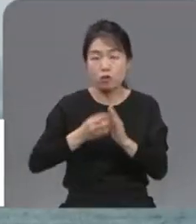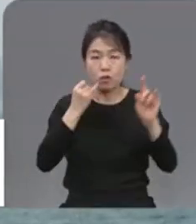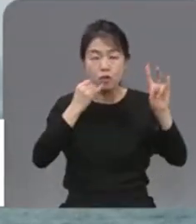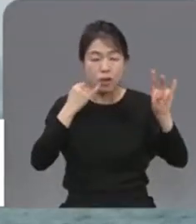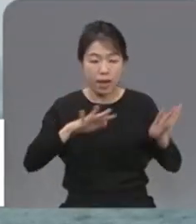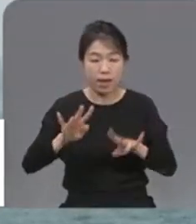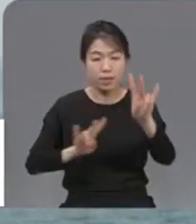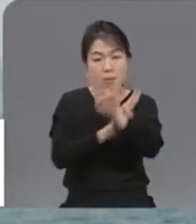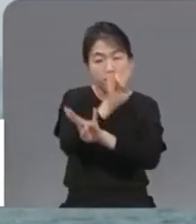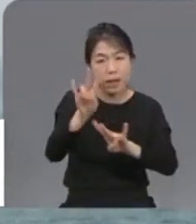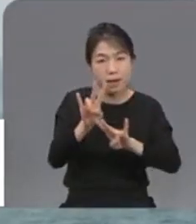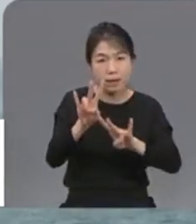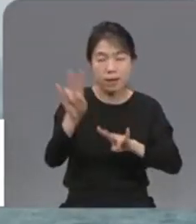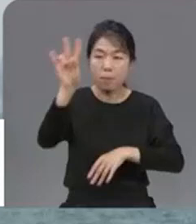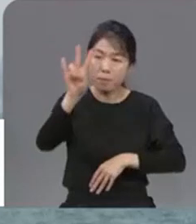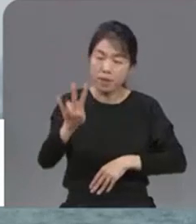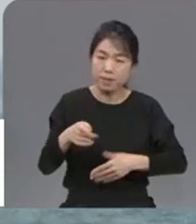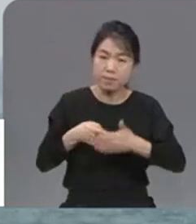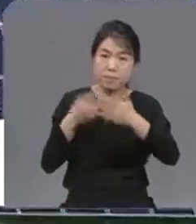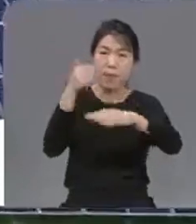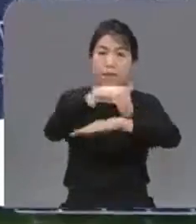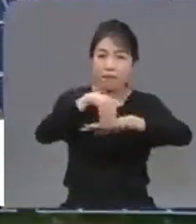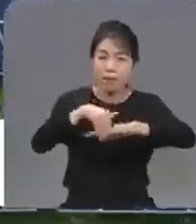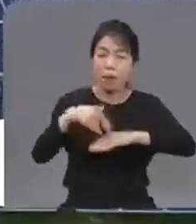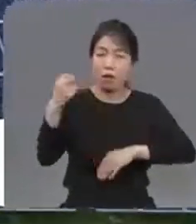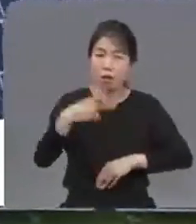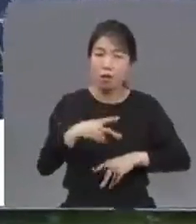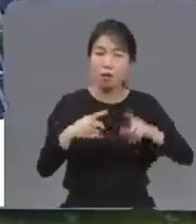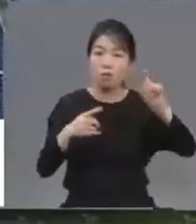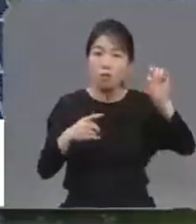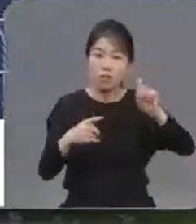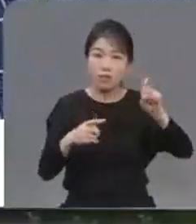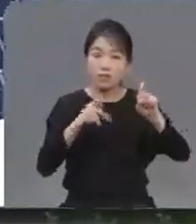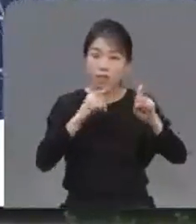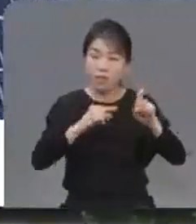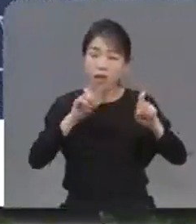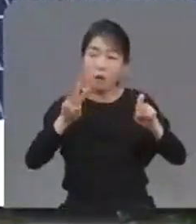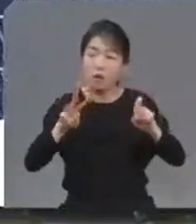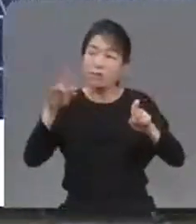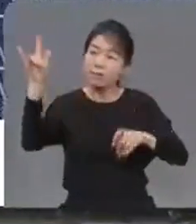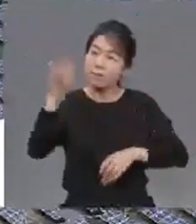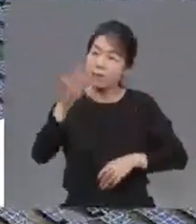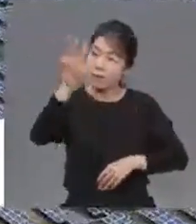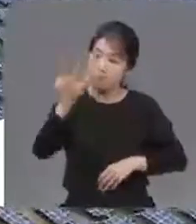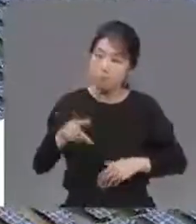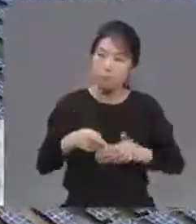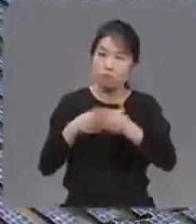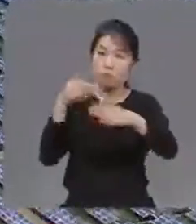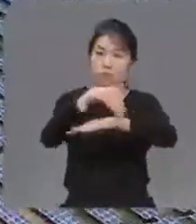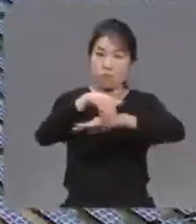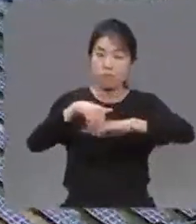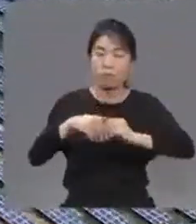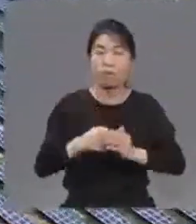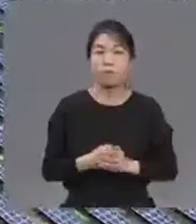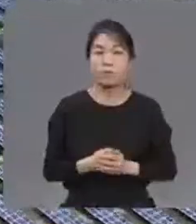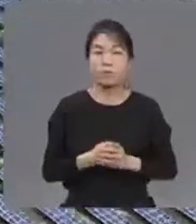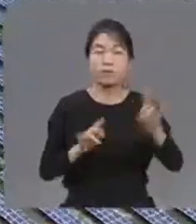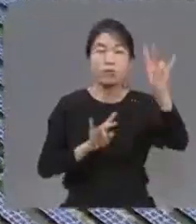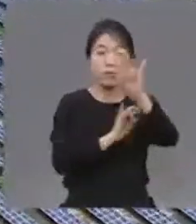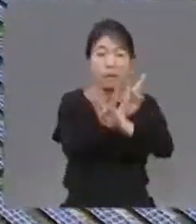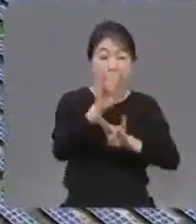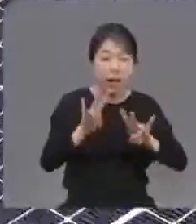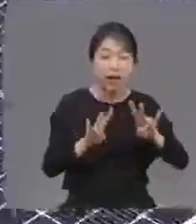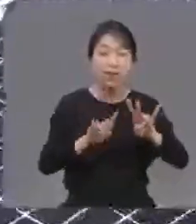해상풍력 발전을 추진할 계획입니다. 또 10기가와트 규모의 태양광 발전도 추진합니다.